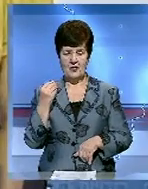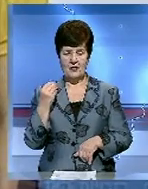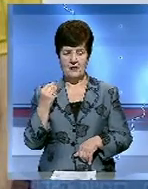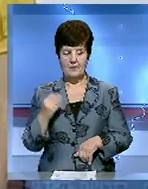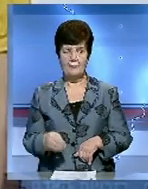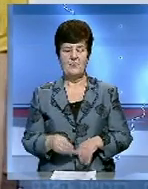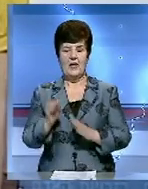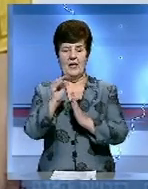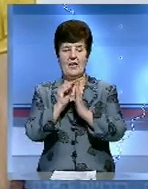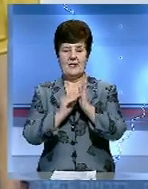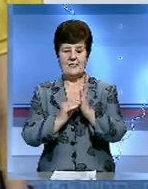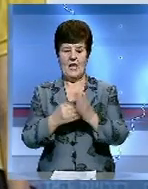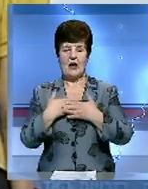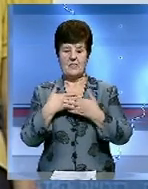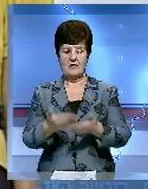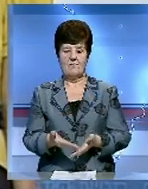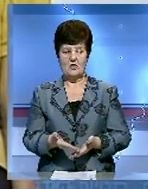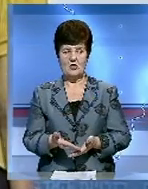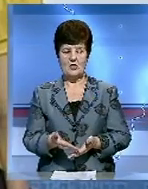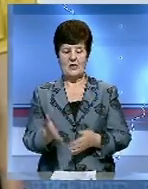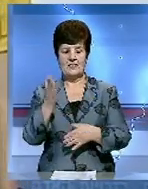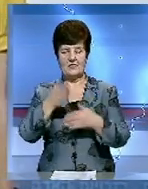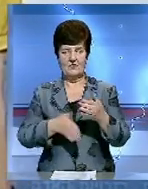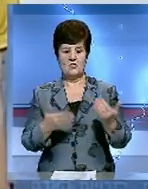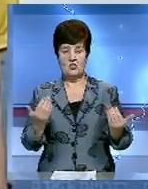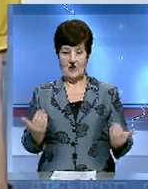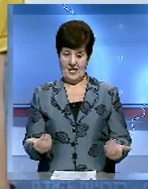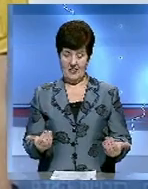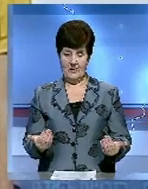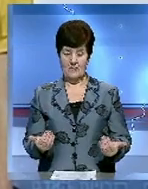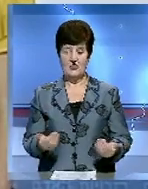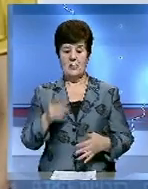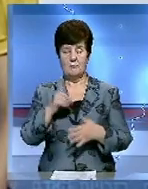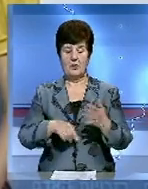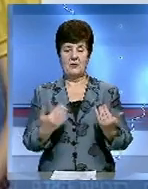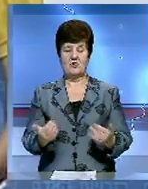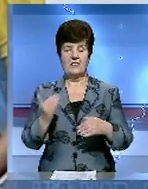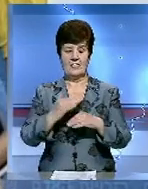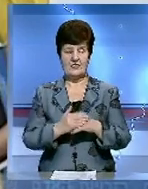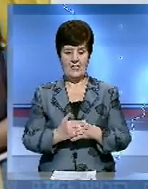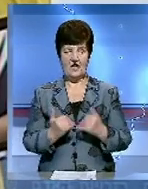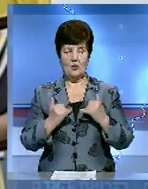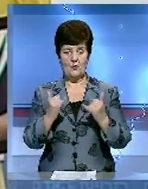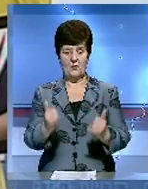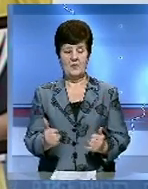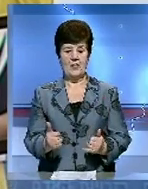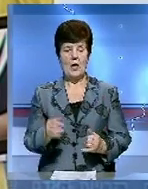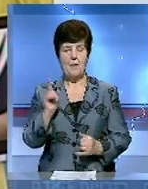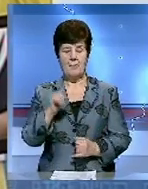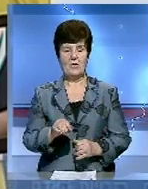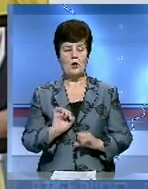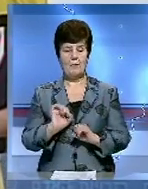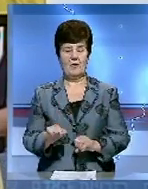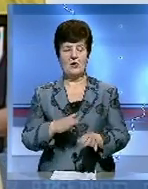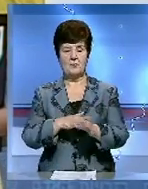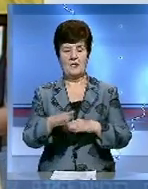activiștilor nu se sfârșește aici. Noi sperăm că în această seară am oferit o continuitate pentru apărarea și promovarea